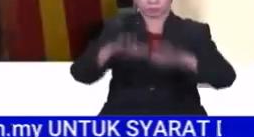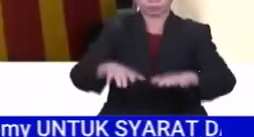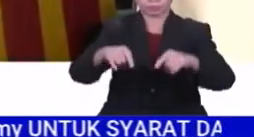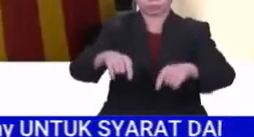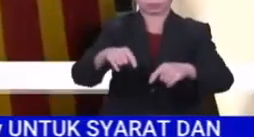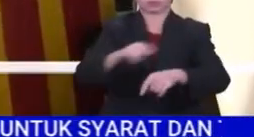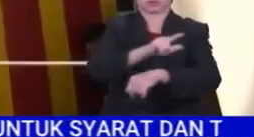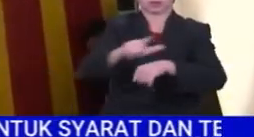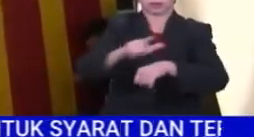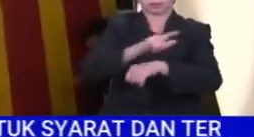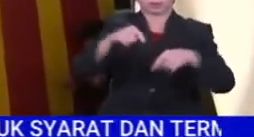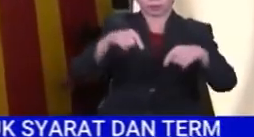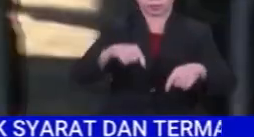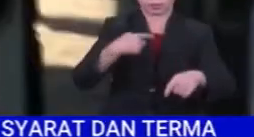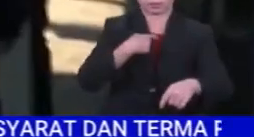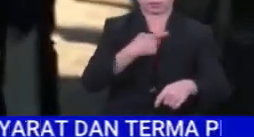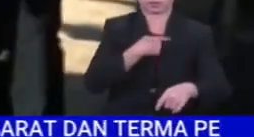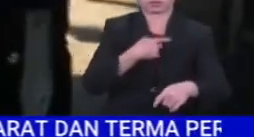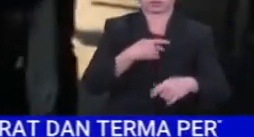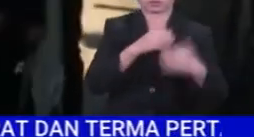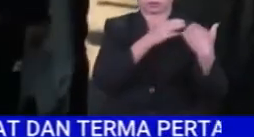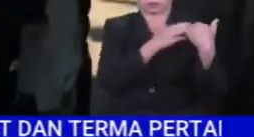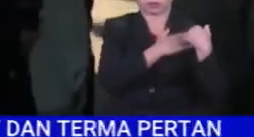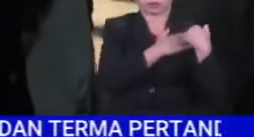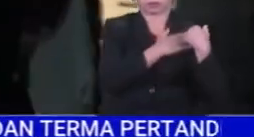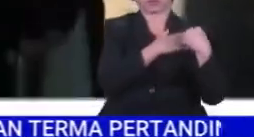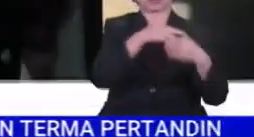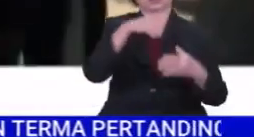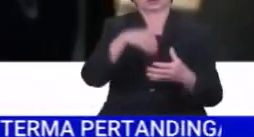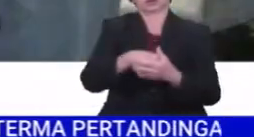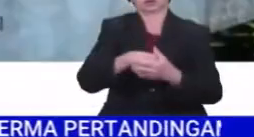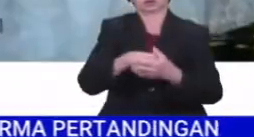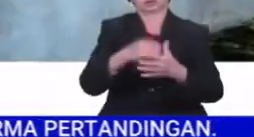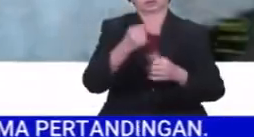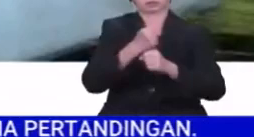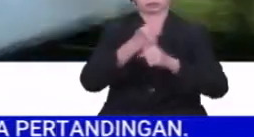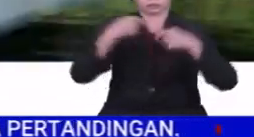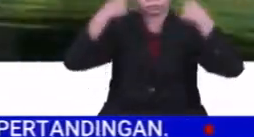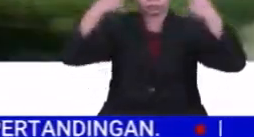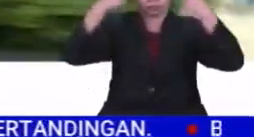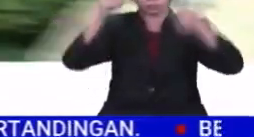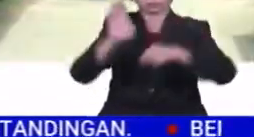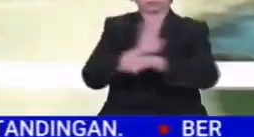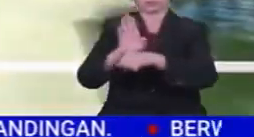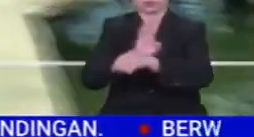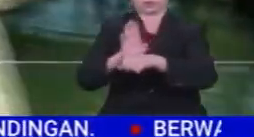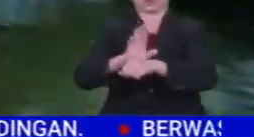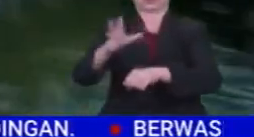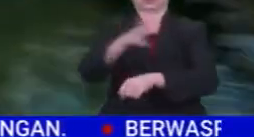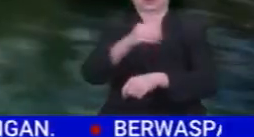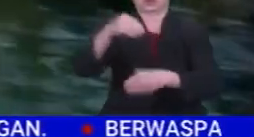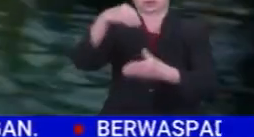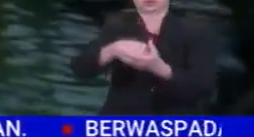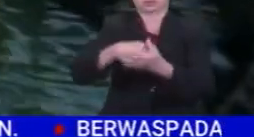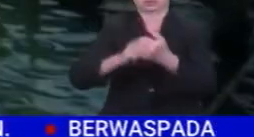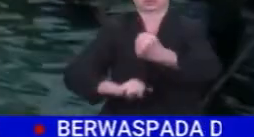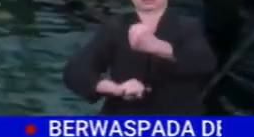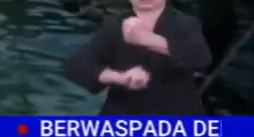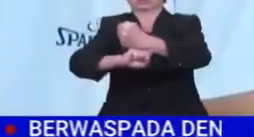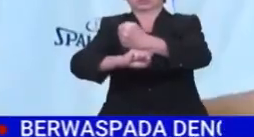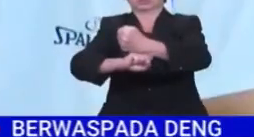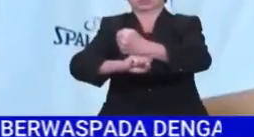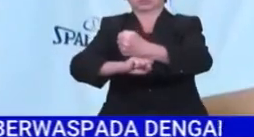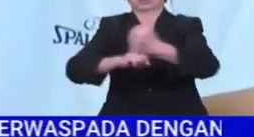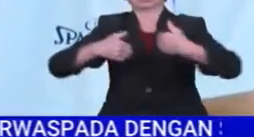di Labuan ia akan merata bertanggung jawab bukan saja dalam meraih kejayaan dalam perniagaan tetapi juga dalam menyokong